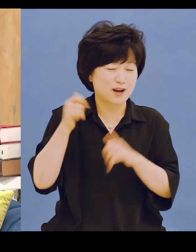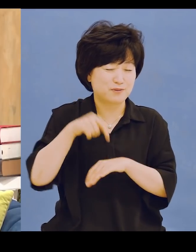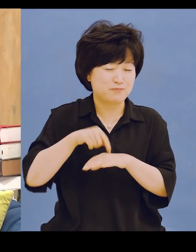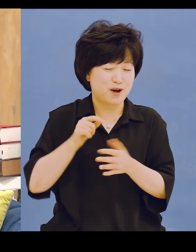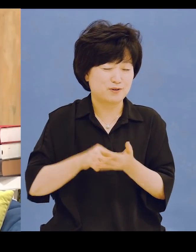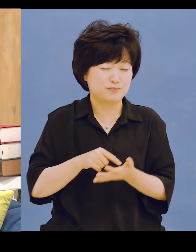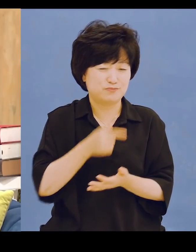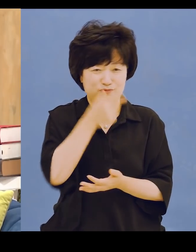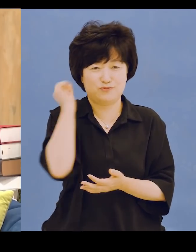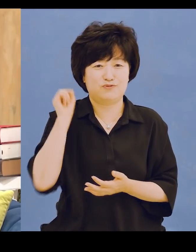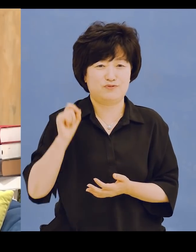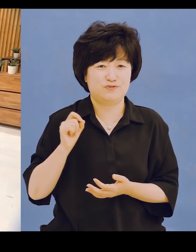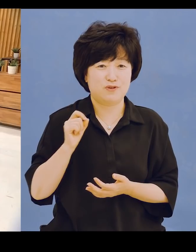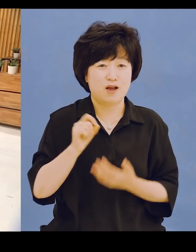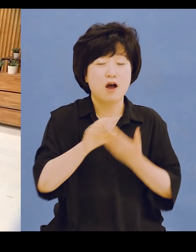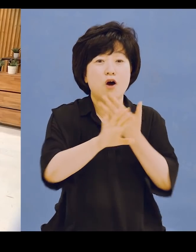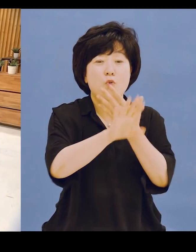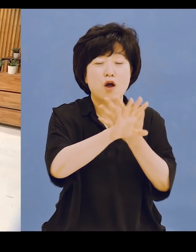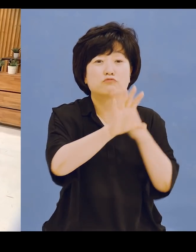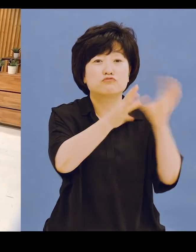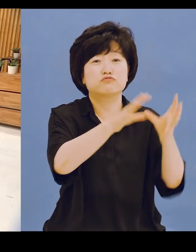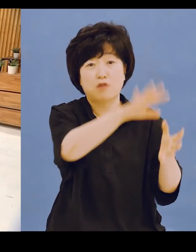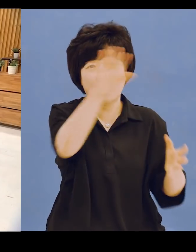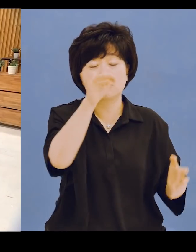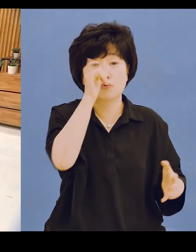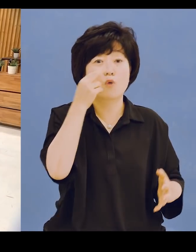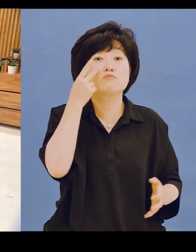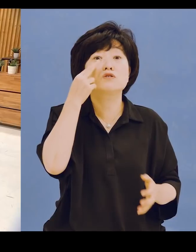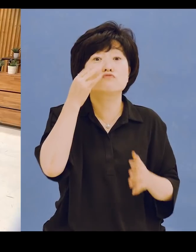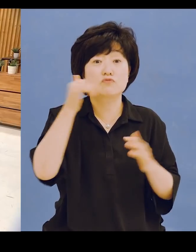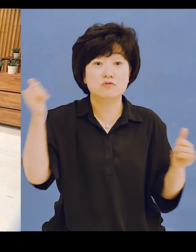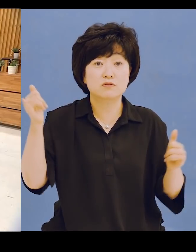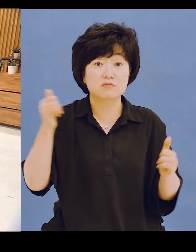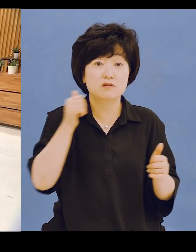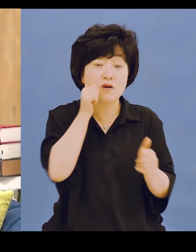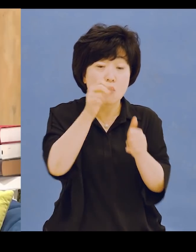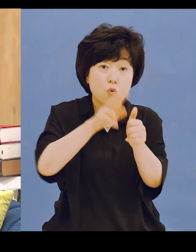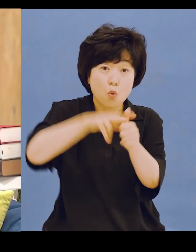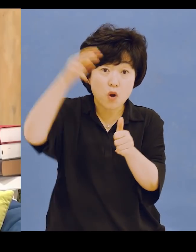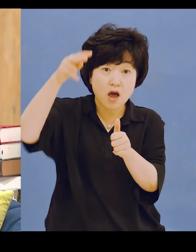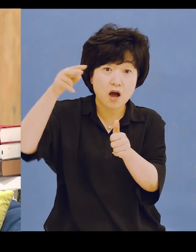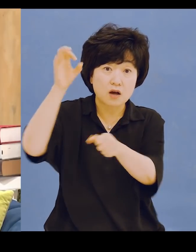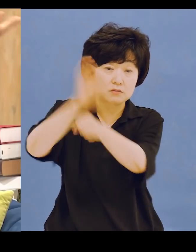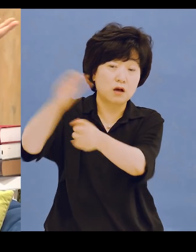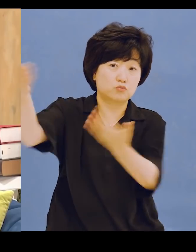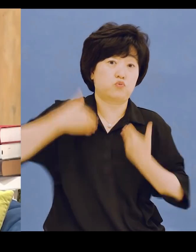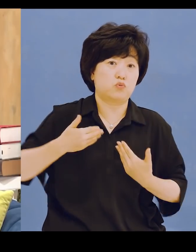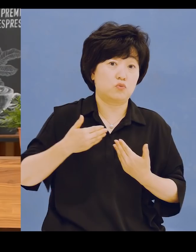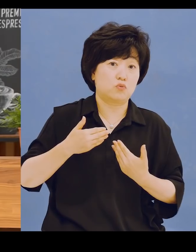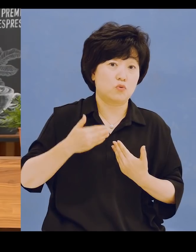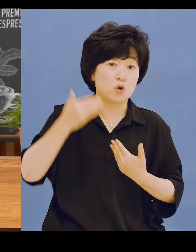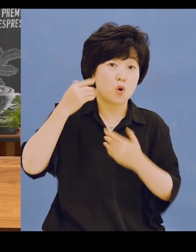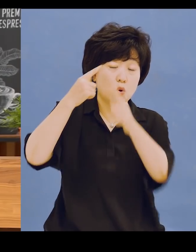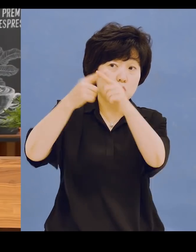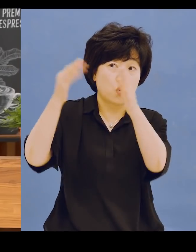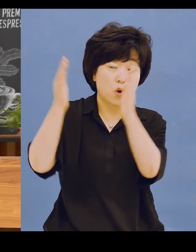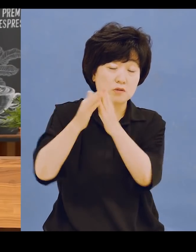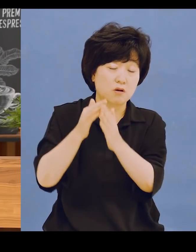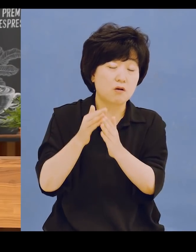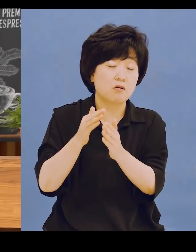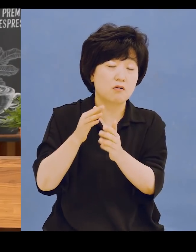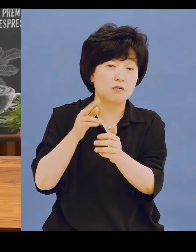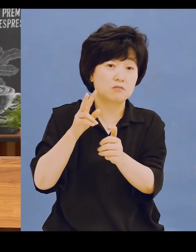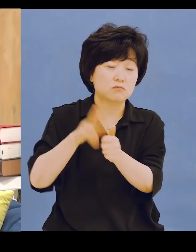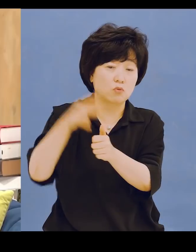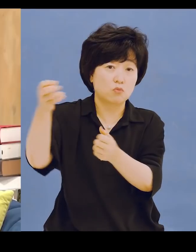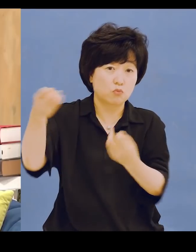외국 분들은 다 시켜 먹습니다. 뭘 시켜 미국에서 펩시콜라를 공수해서 먹어요. 예? 누가 사주냐 교회가. 거기서 교회에서 네,